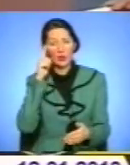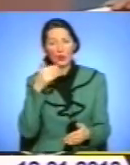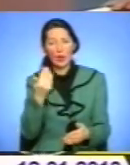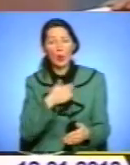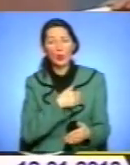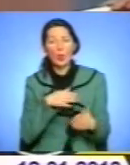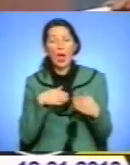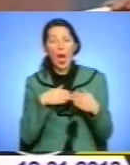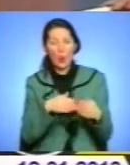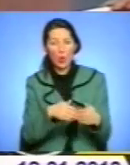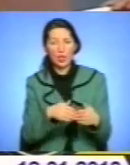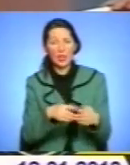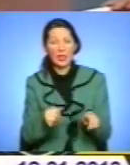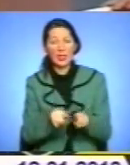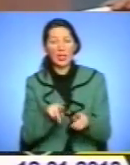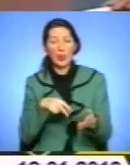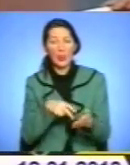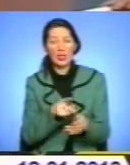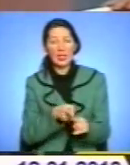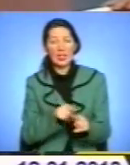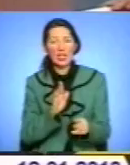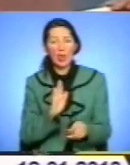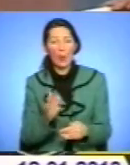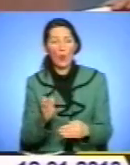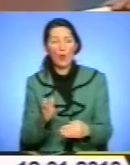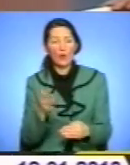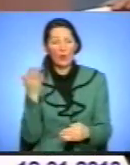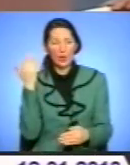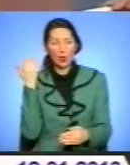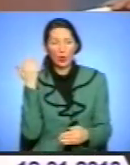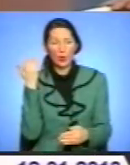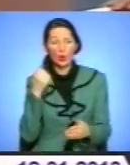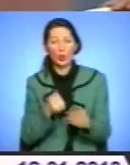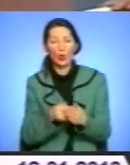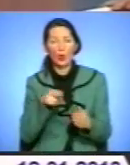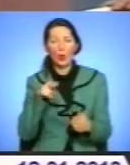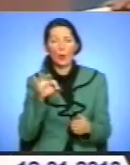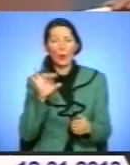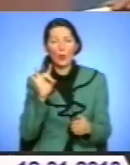що такий підхід, який був в минулому до портів,